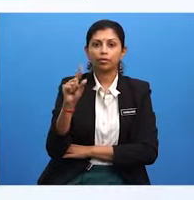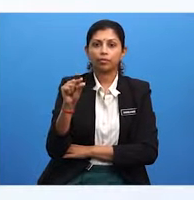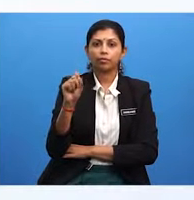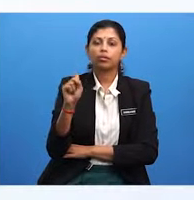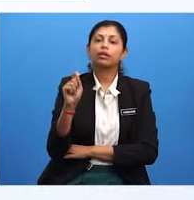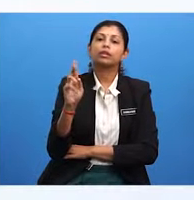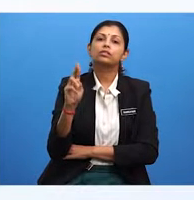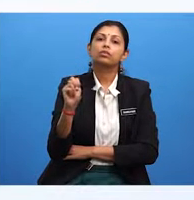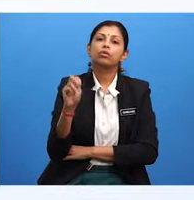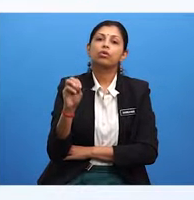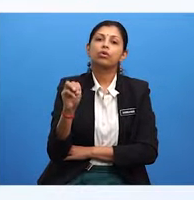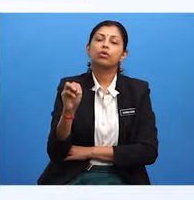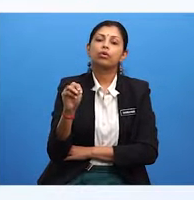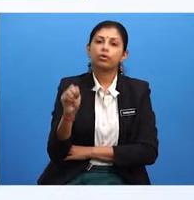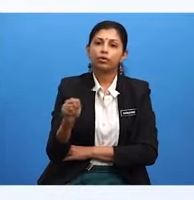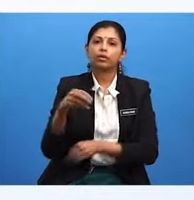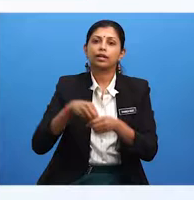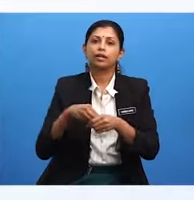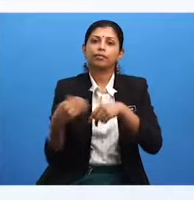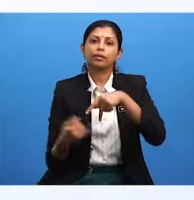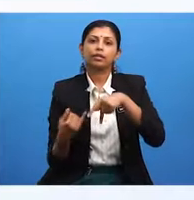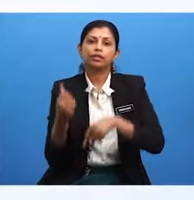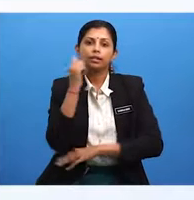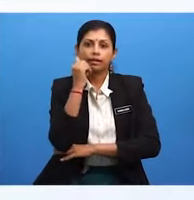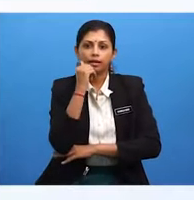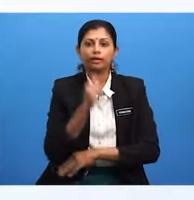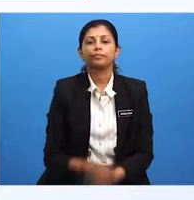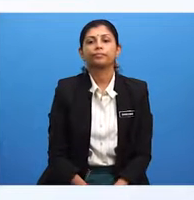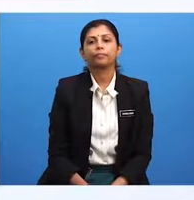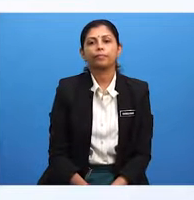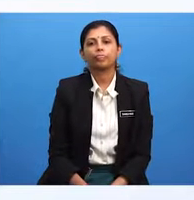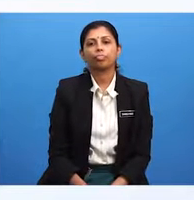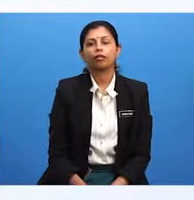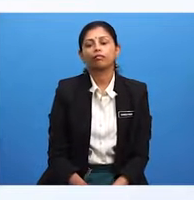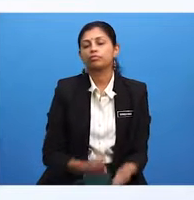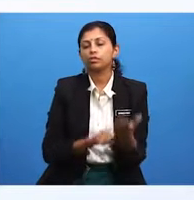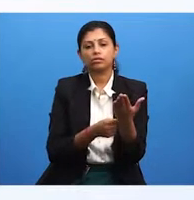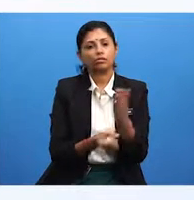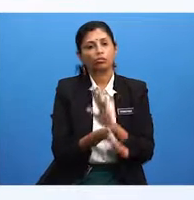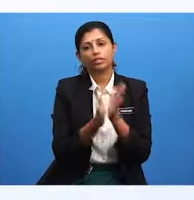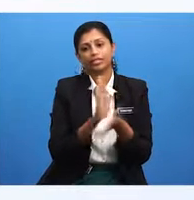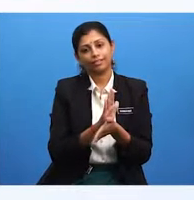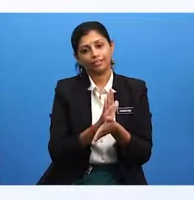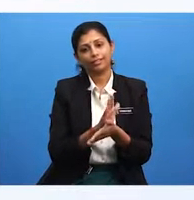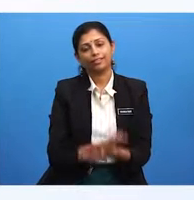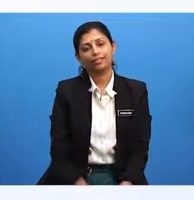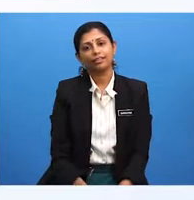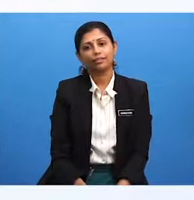haid. Dan ini adalah keadaan yang berlaku secara semula jadi.